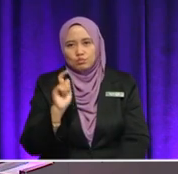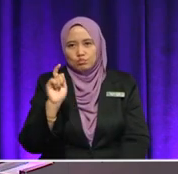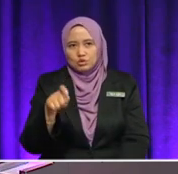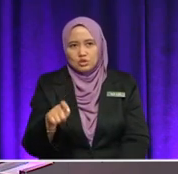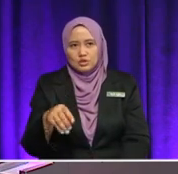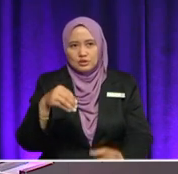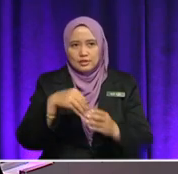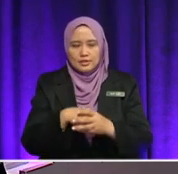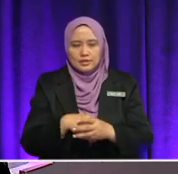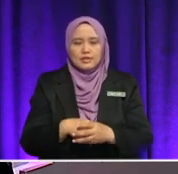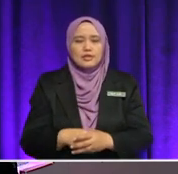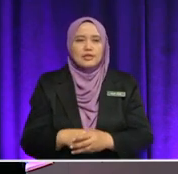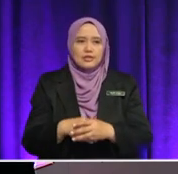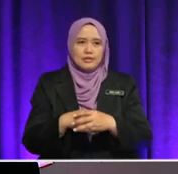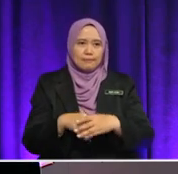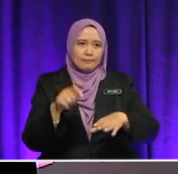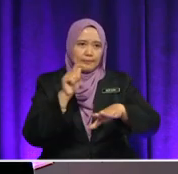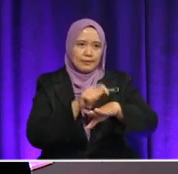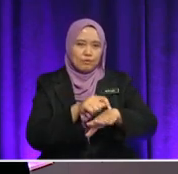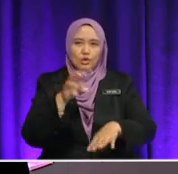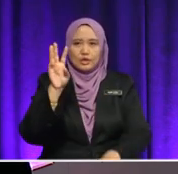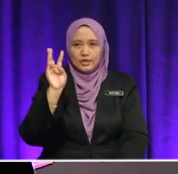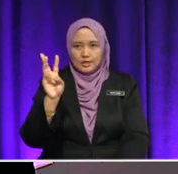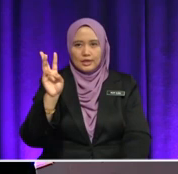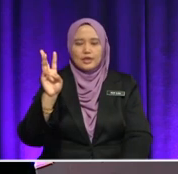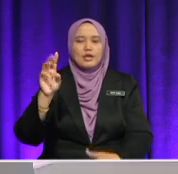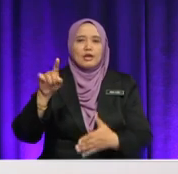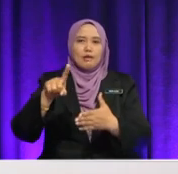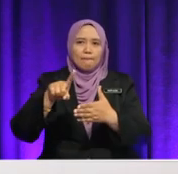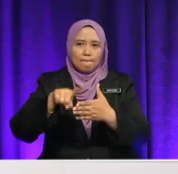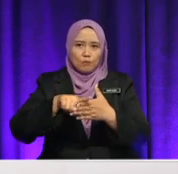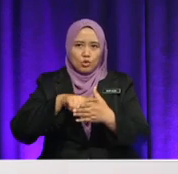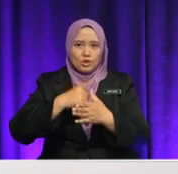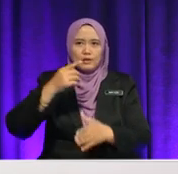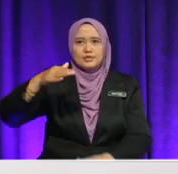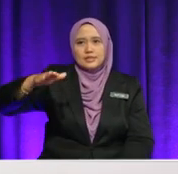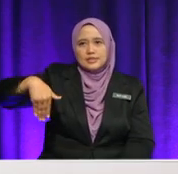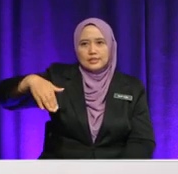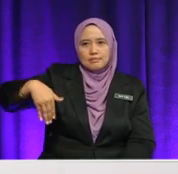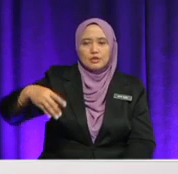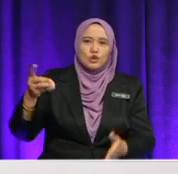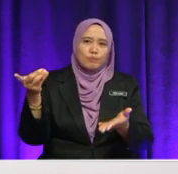6 bulan ini sebelum pendaftaran Oke